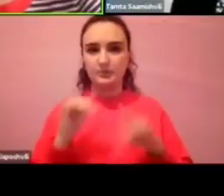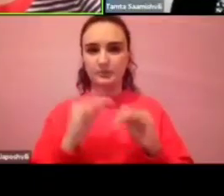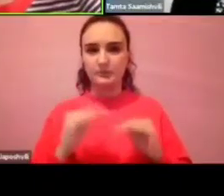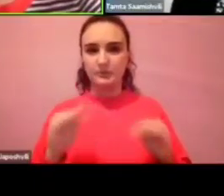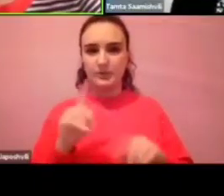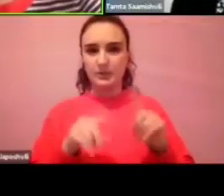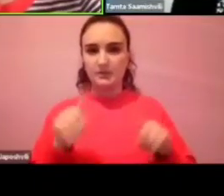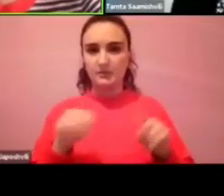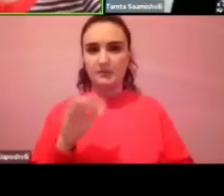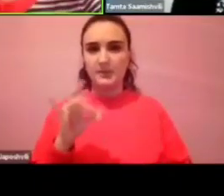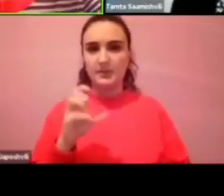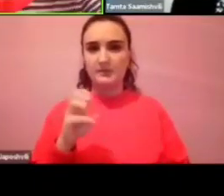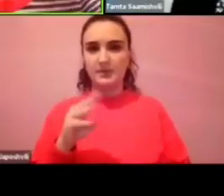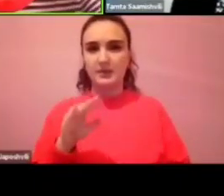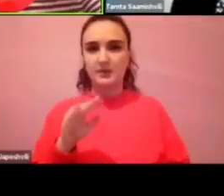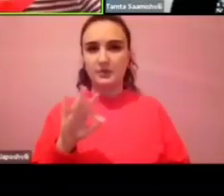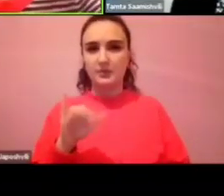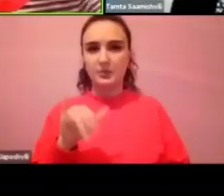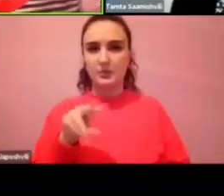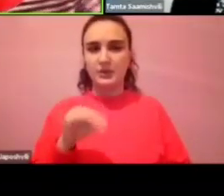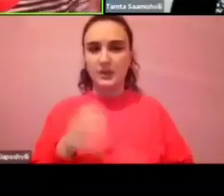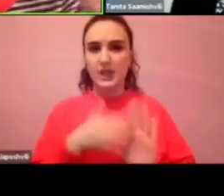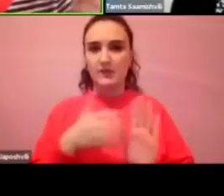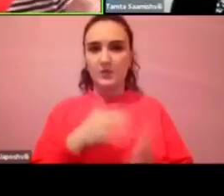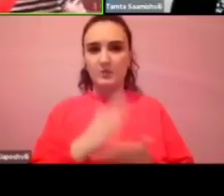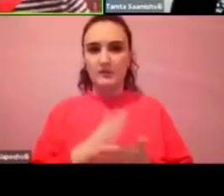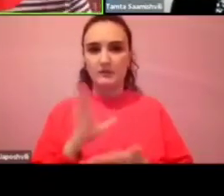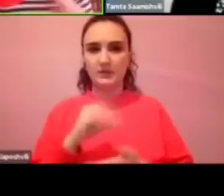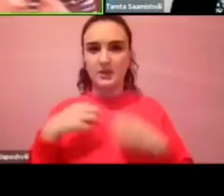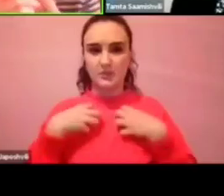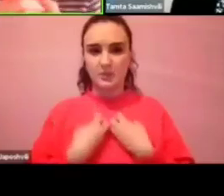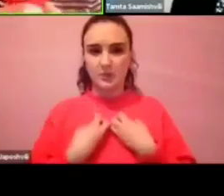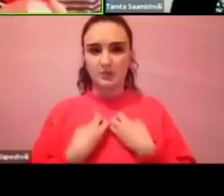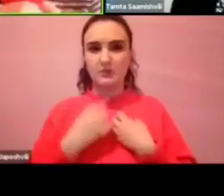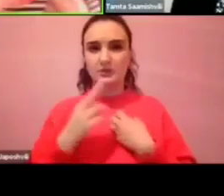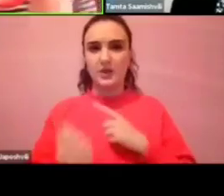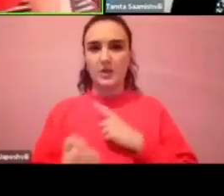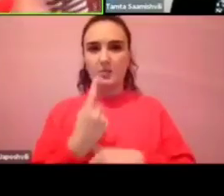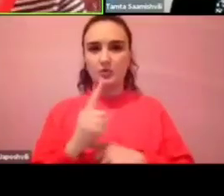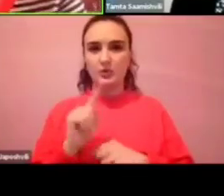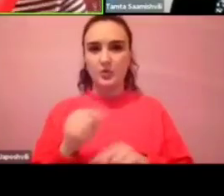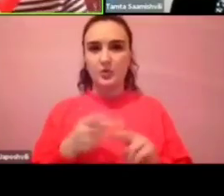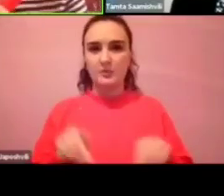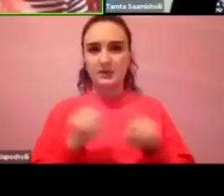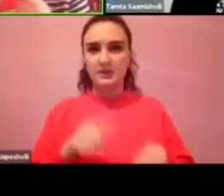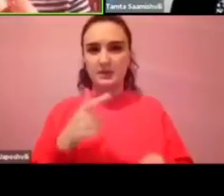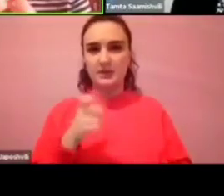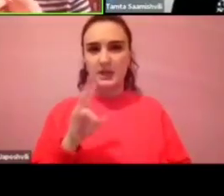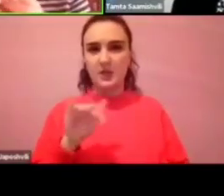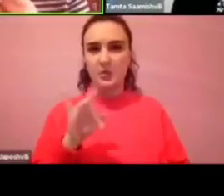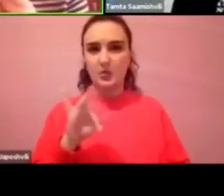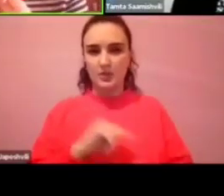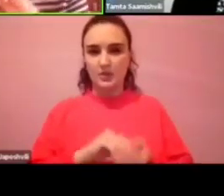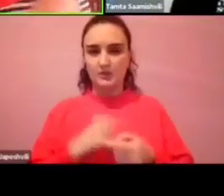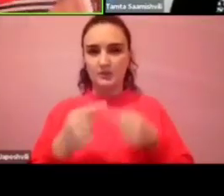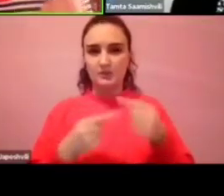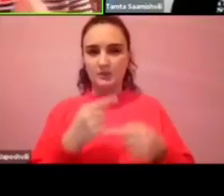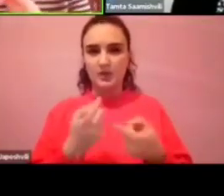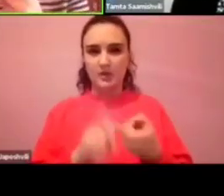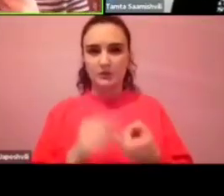ხანდახან ფერმენტული ნაკლოვანება აქვთ ხოლმე სამწუხაროდ და აღმოჩნდა რომ ესეც გენურ მუტაციებთან არის